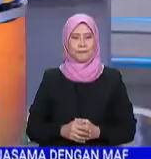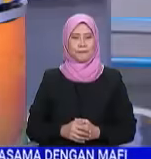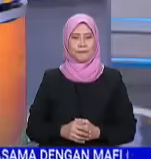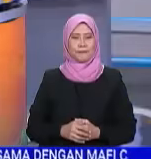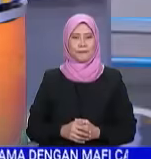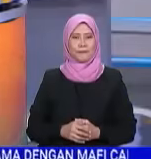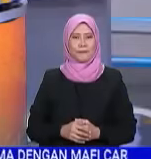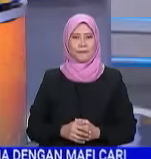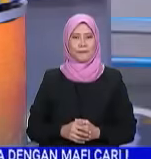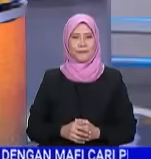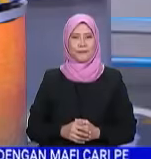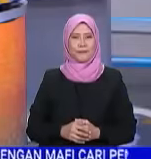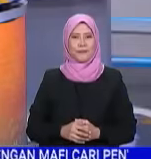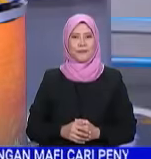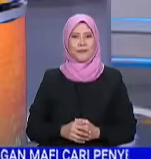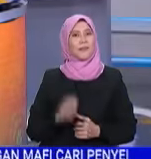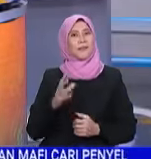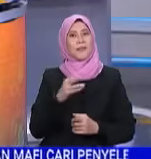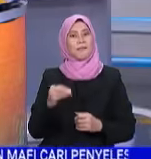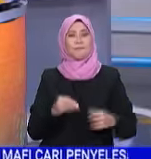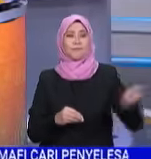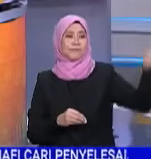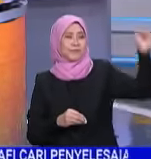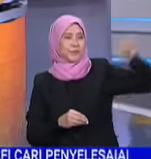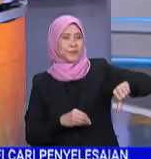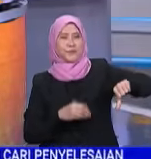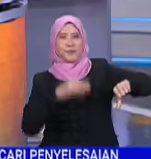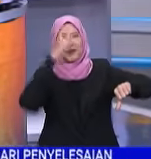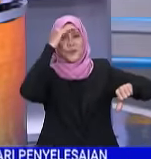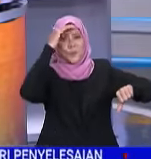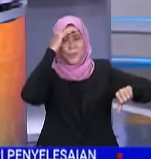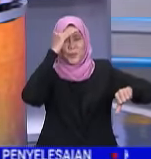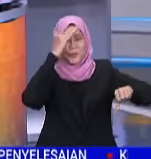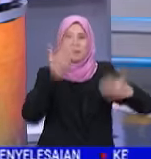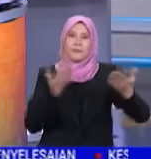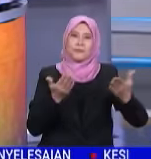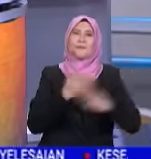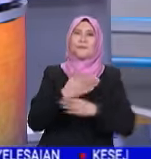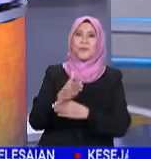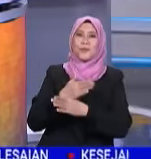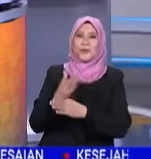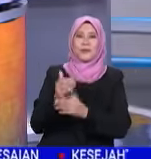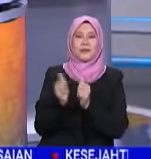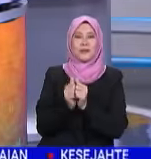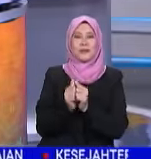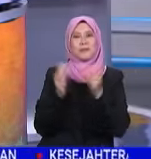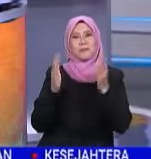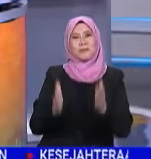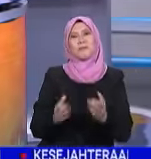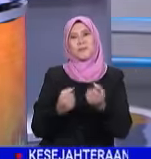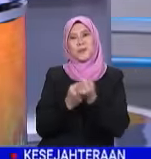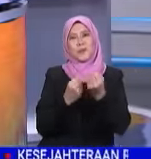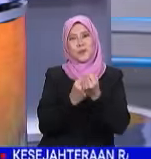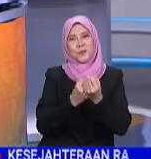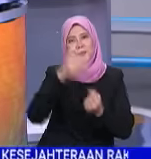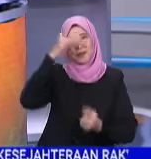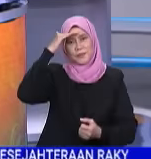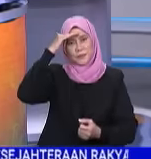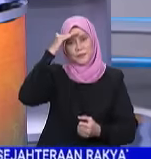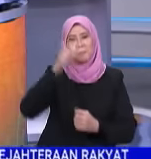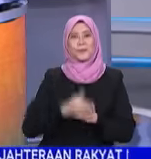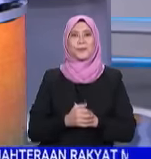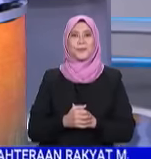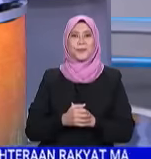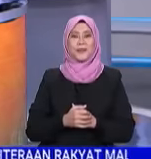mencipar baik dalam pada itu kekalahan jdt turut dirasai dan dikongsi bersama oleh para penyokongnya di Johor bahu